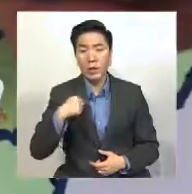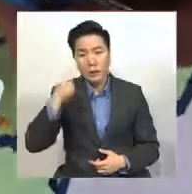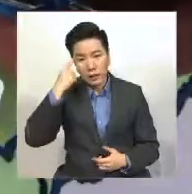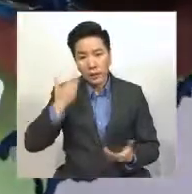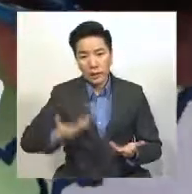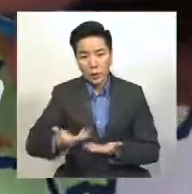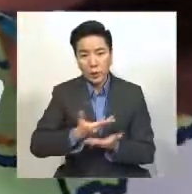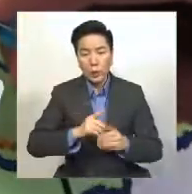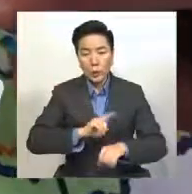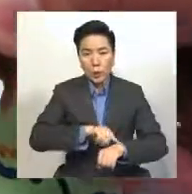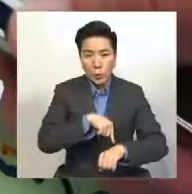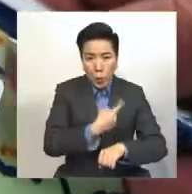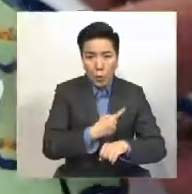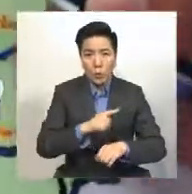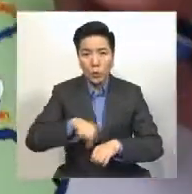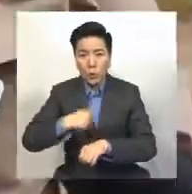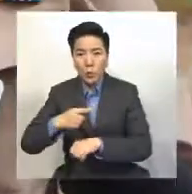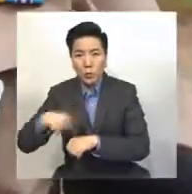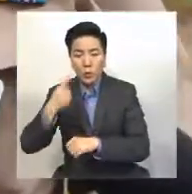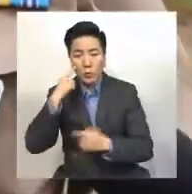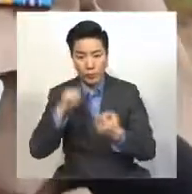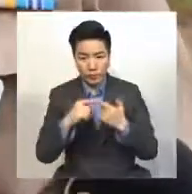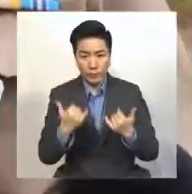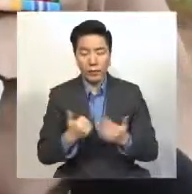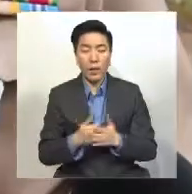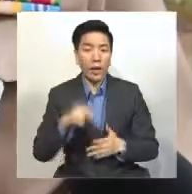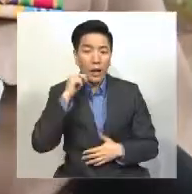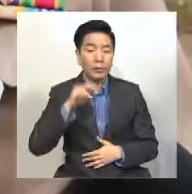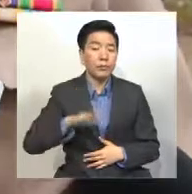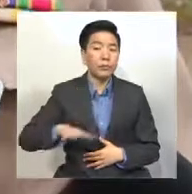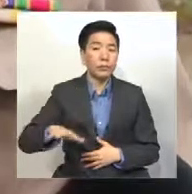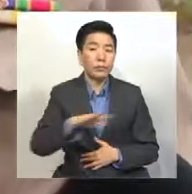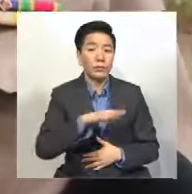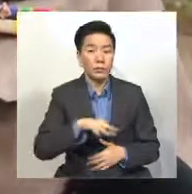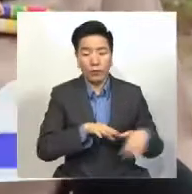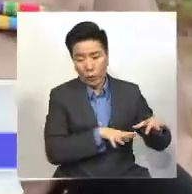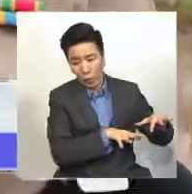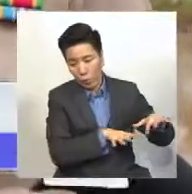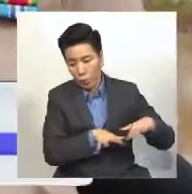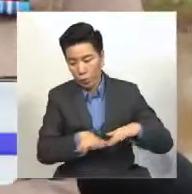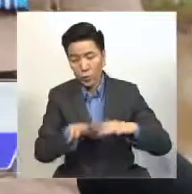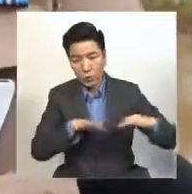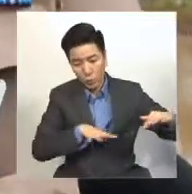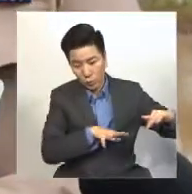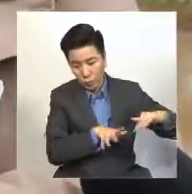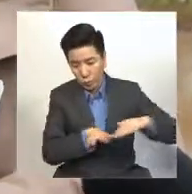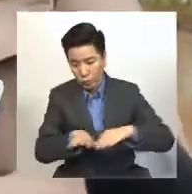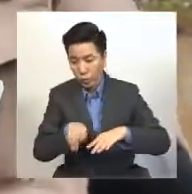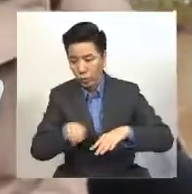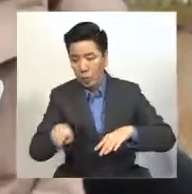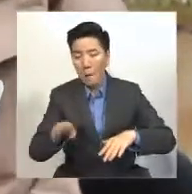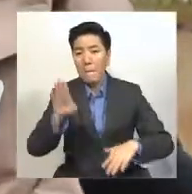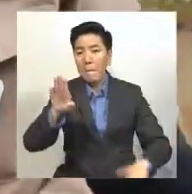ณาชั่วโมงต่อชั่วโมง ส่วนมาถึงมานะครับน้ำทั้งหมดเนี่ยในพื้นที่ก็จะถูกรวมกันไปลงที่บริเวณ